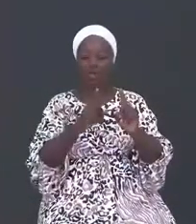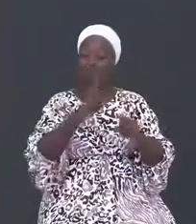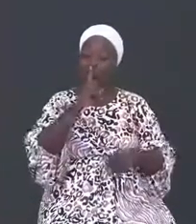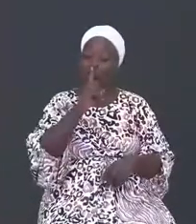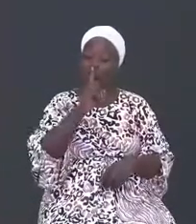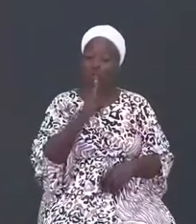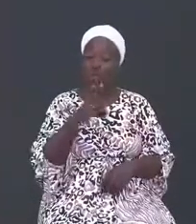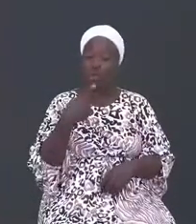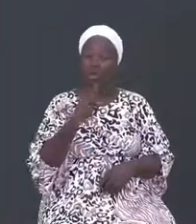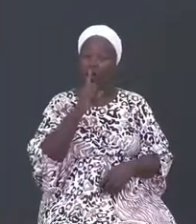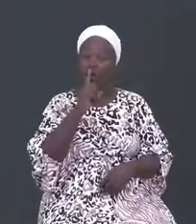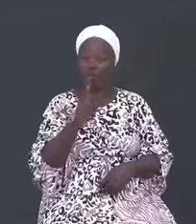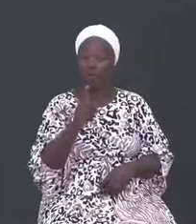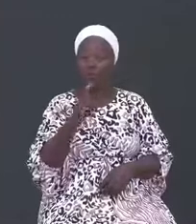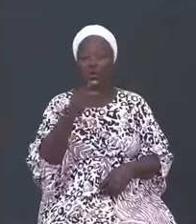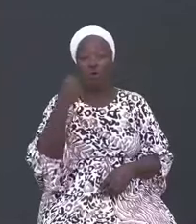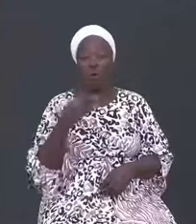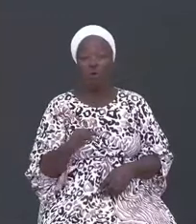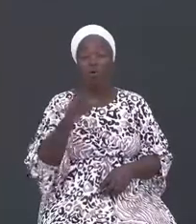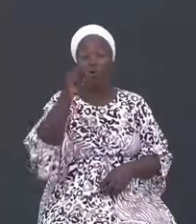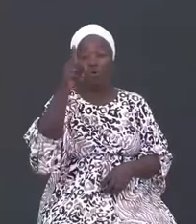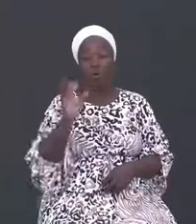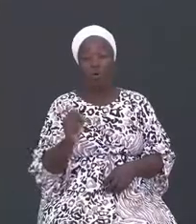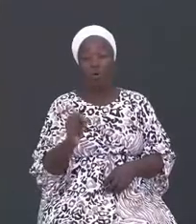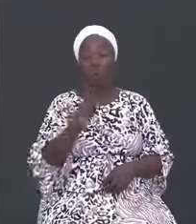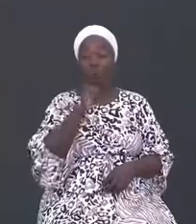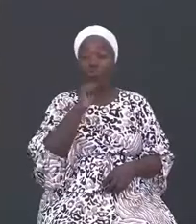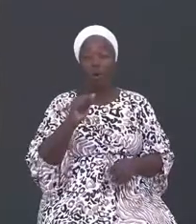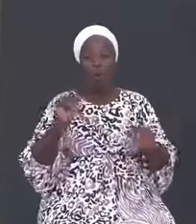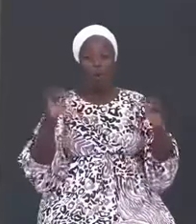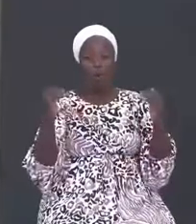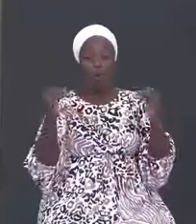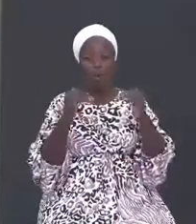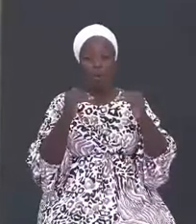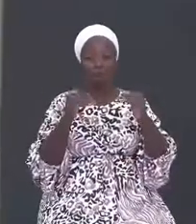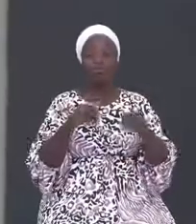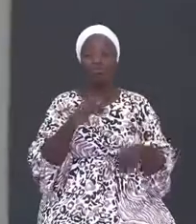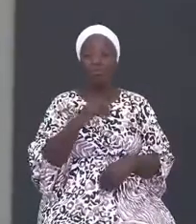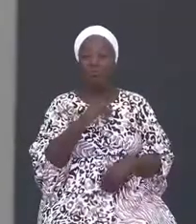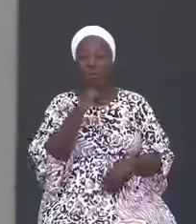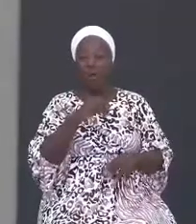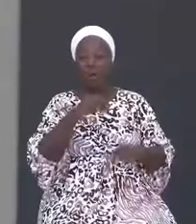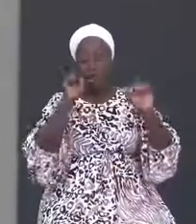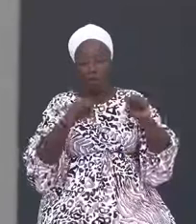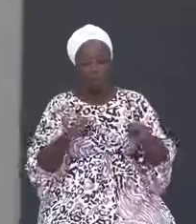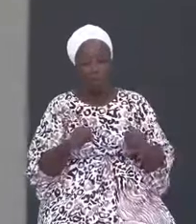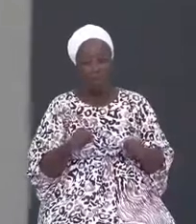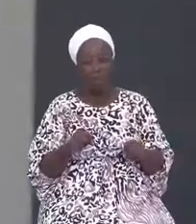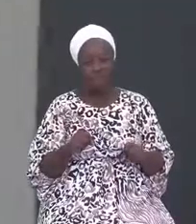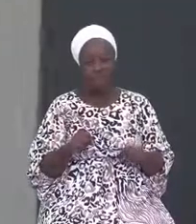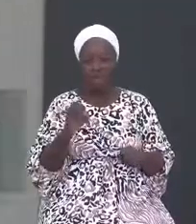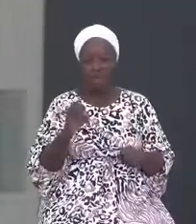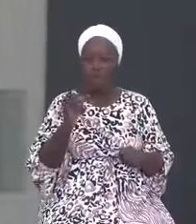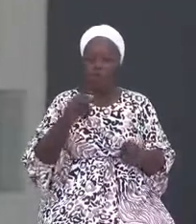le fait des possibilités incommensurables de Dieu, si